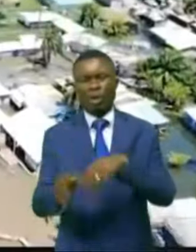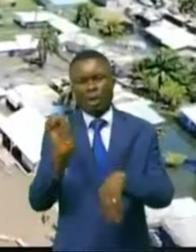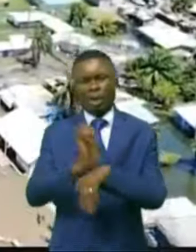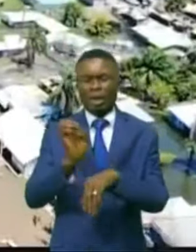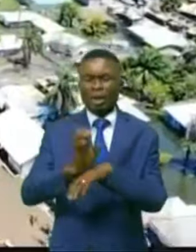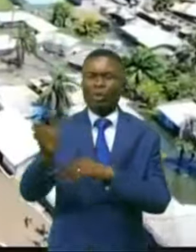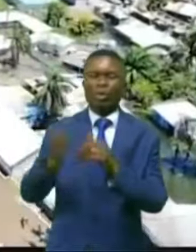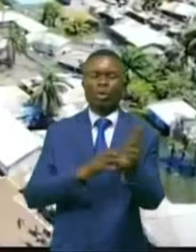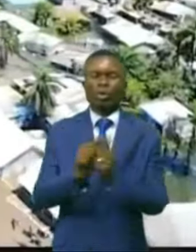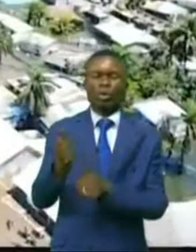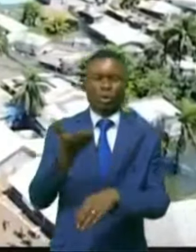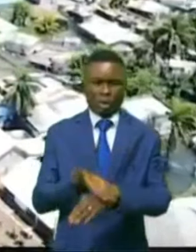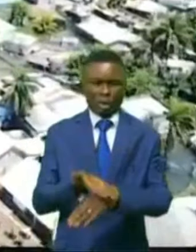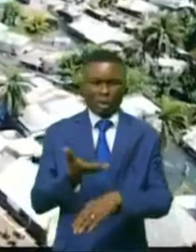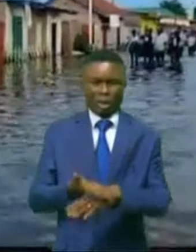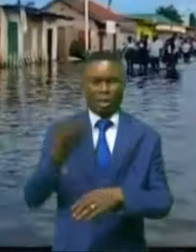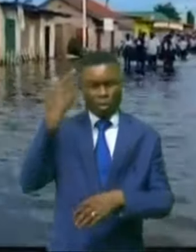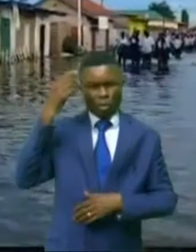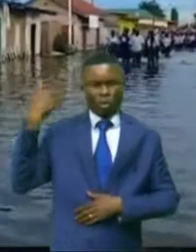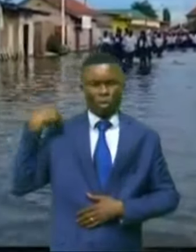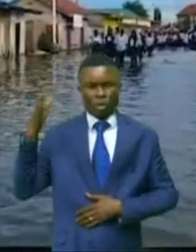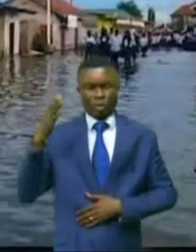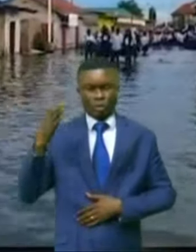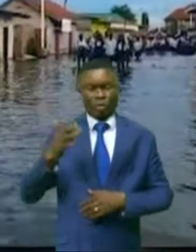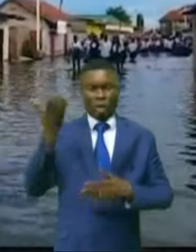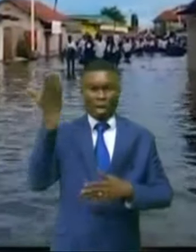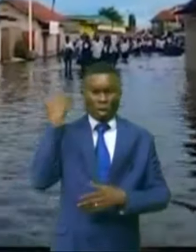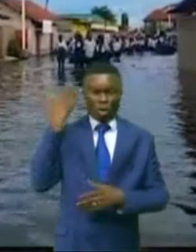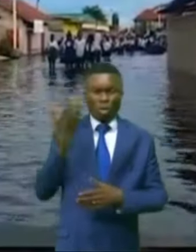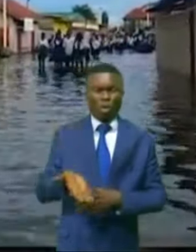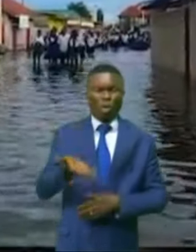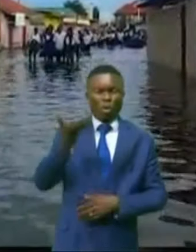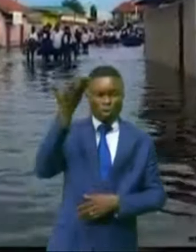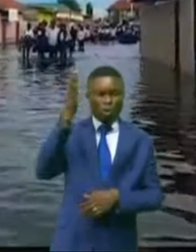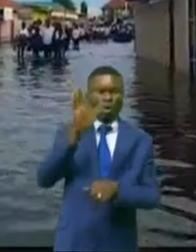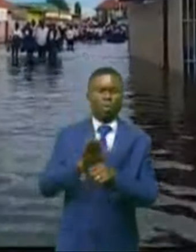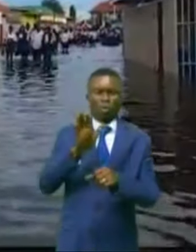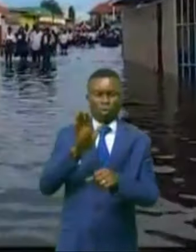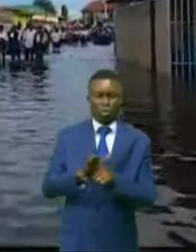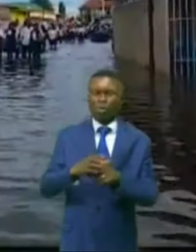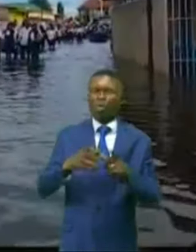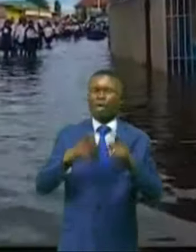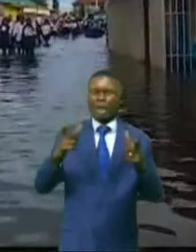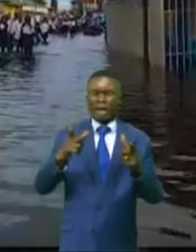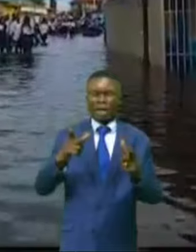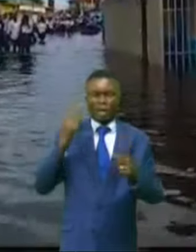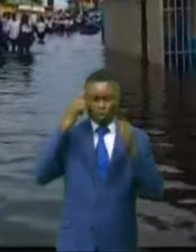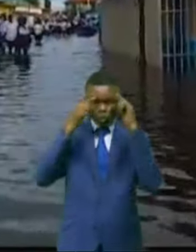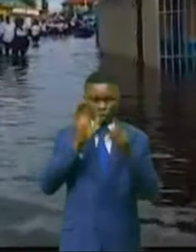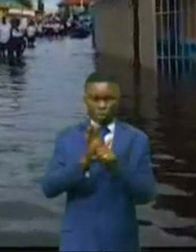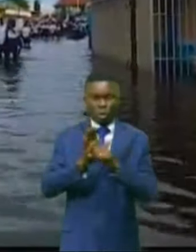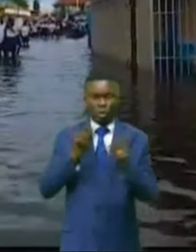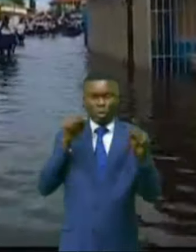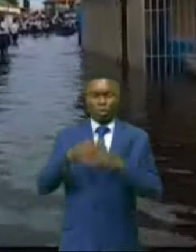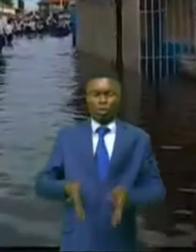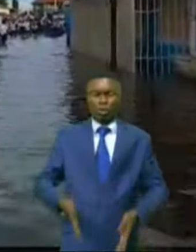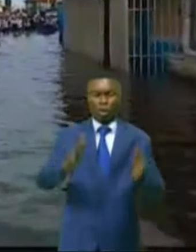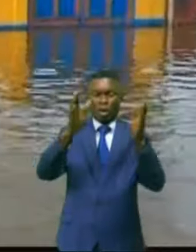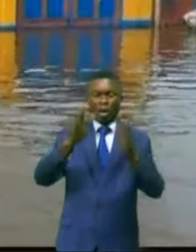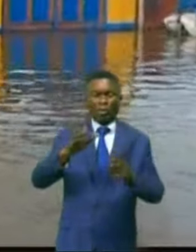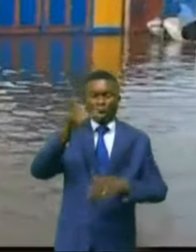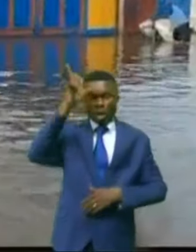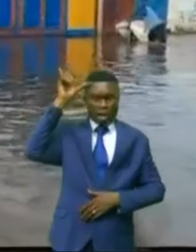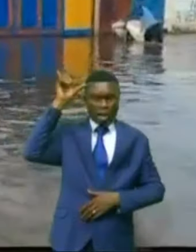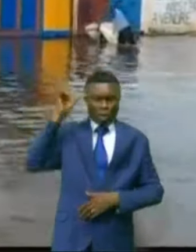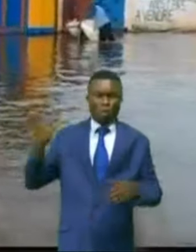et autres constructions du domaine public. Le niveau des eaux a galopé à une proportion inquiétante, jusqu'à inonder le boulevard Lumumba,